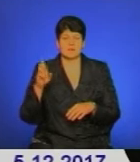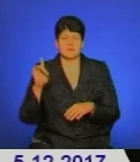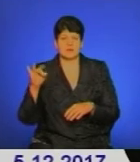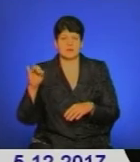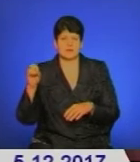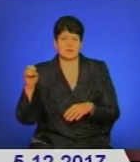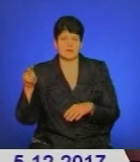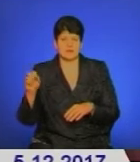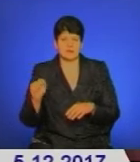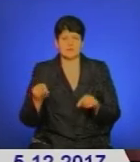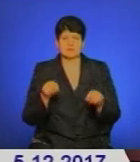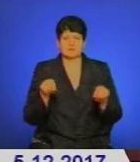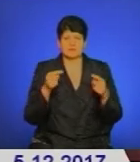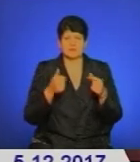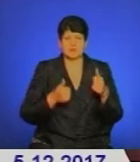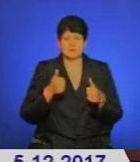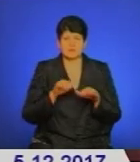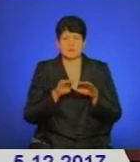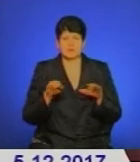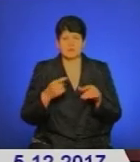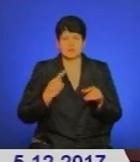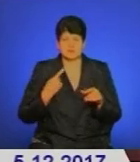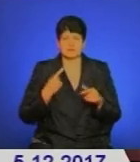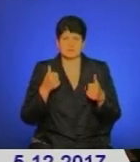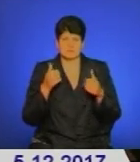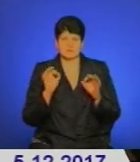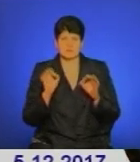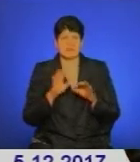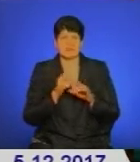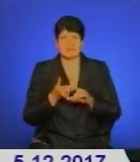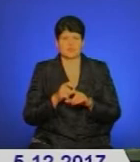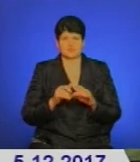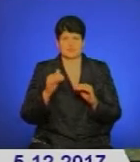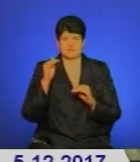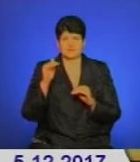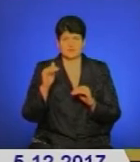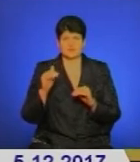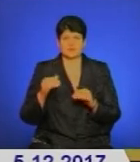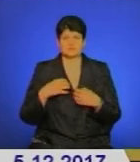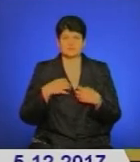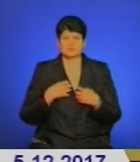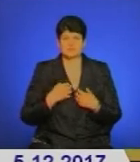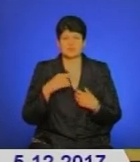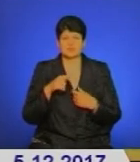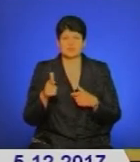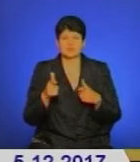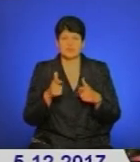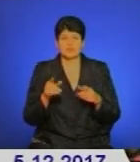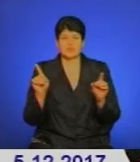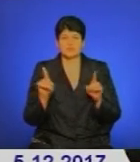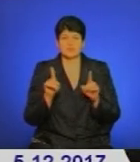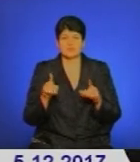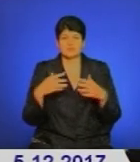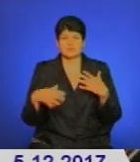засновників конкурсу. Каже, рівень майстерності учасників достатній, проте не надто високий. Піаністку засмучує, що підготовка музикантів щороку